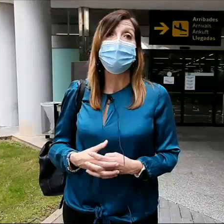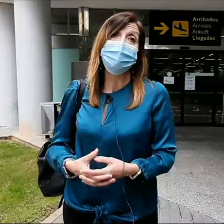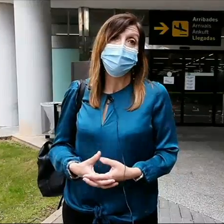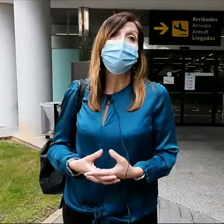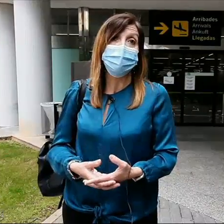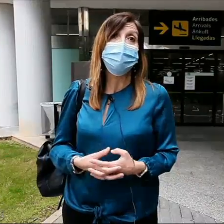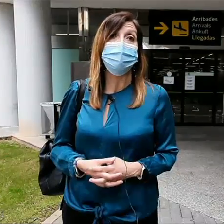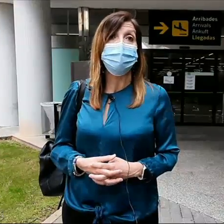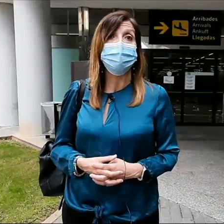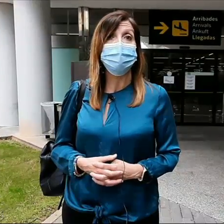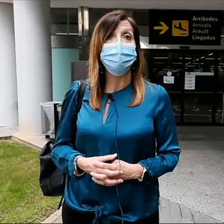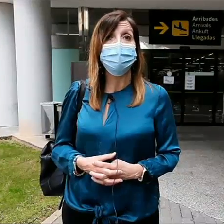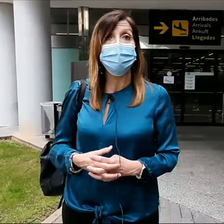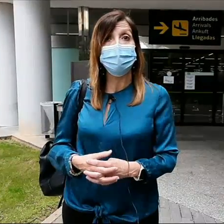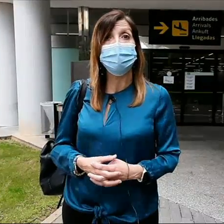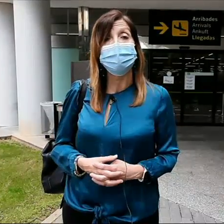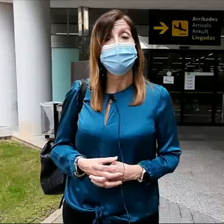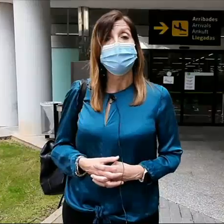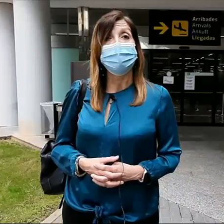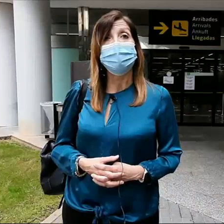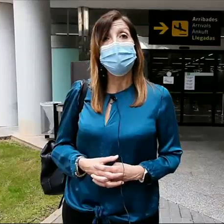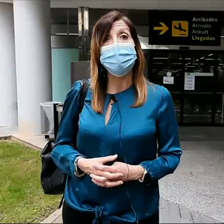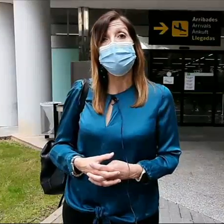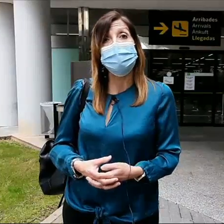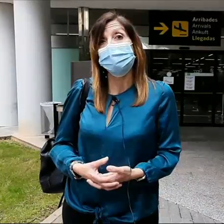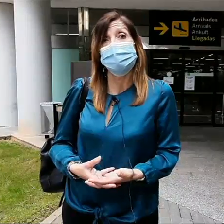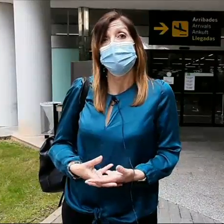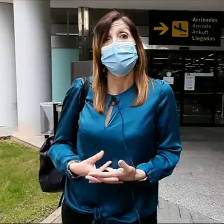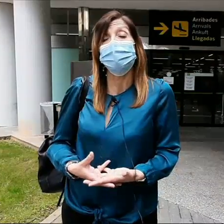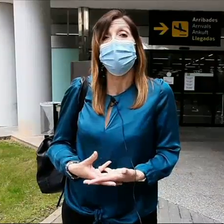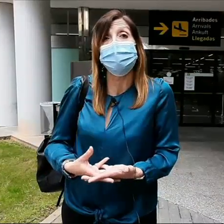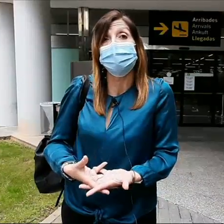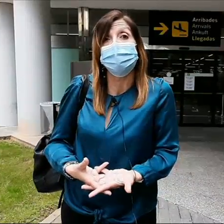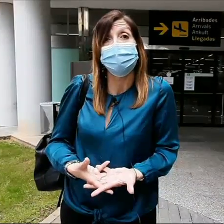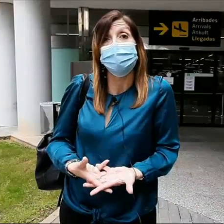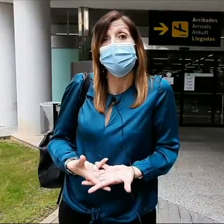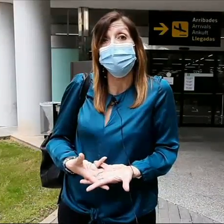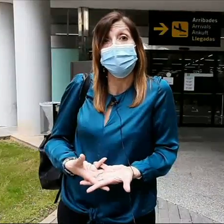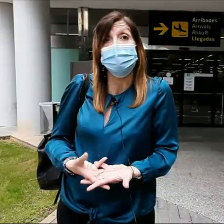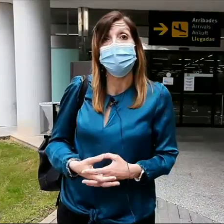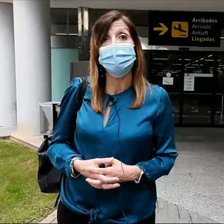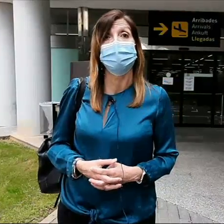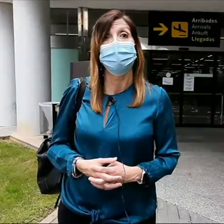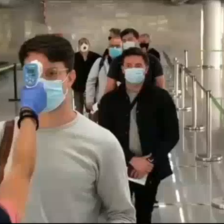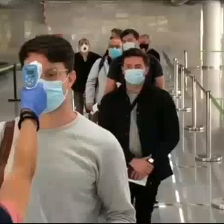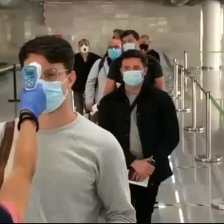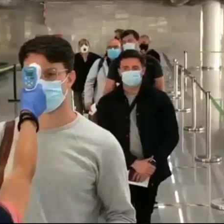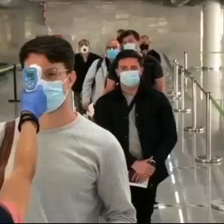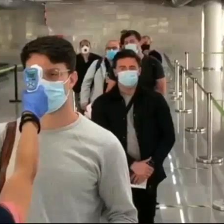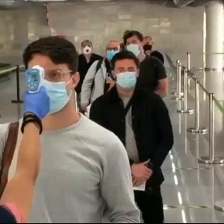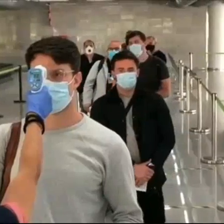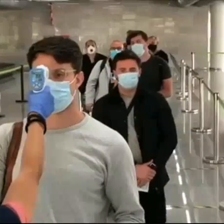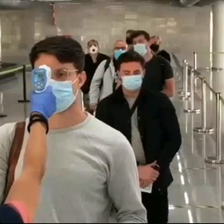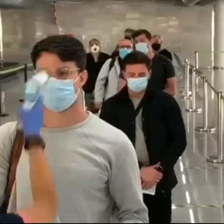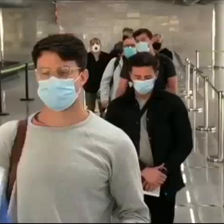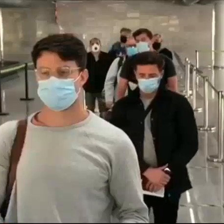aquí i si compleixen les normes d'aïllament en el lloc on fèiem compte de passar la seva estada. La